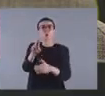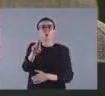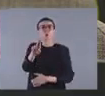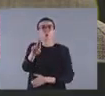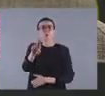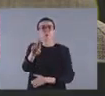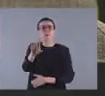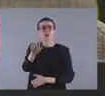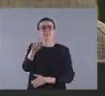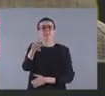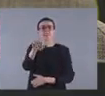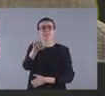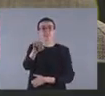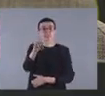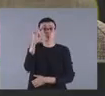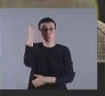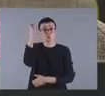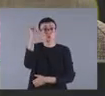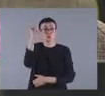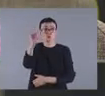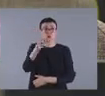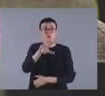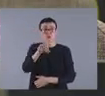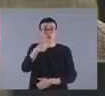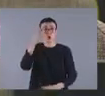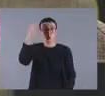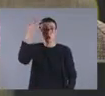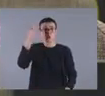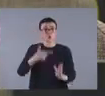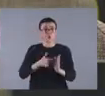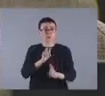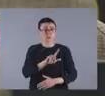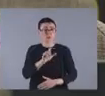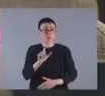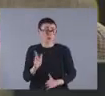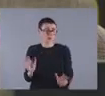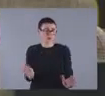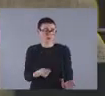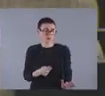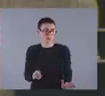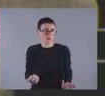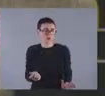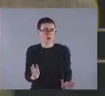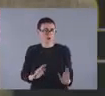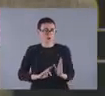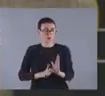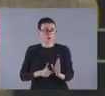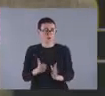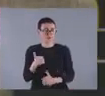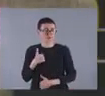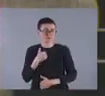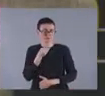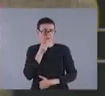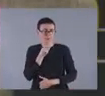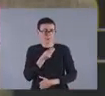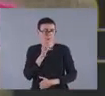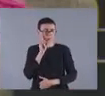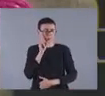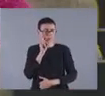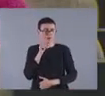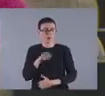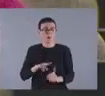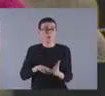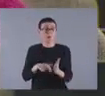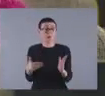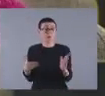jusqu'au 31 août 2022. Elle devrait donc suffire à couvrir les besoins liés à ce contrat, puisque son objectif de rénovation de logement n'est que